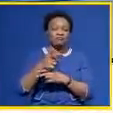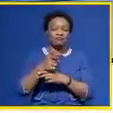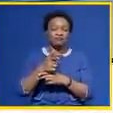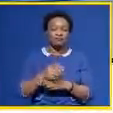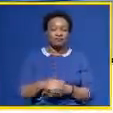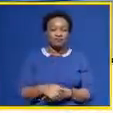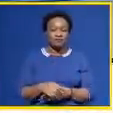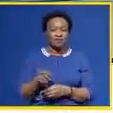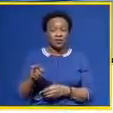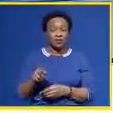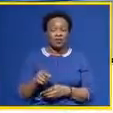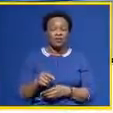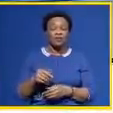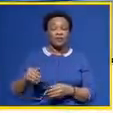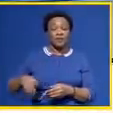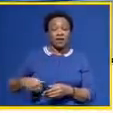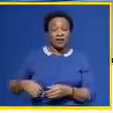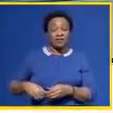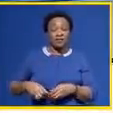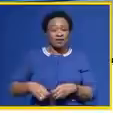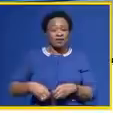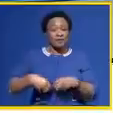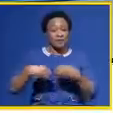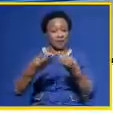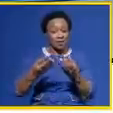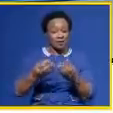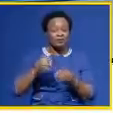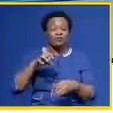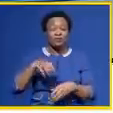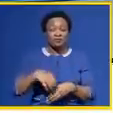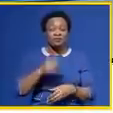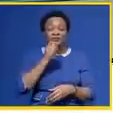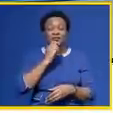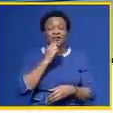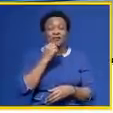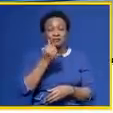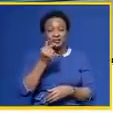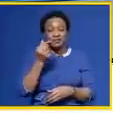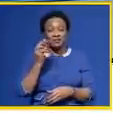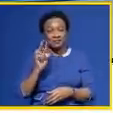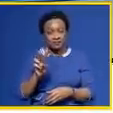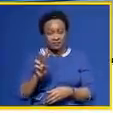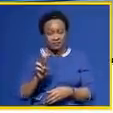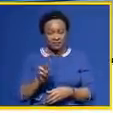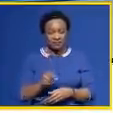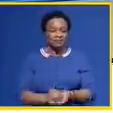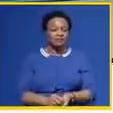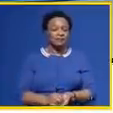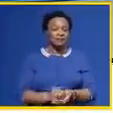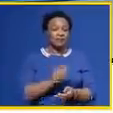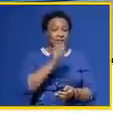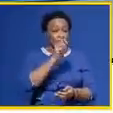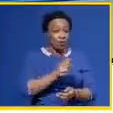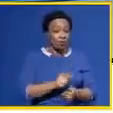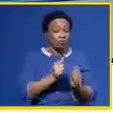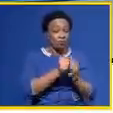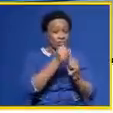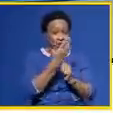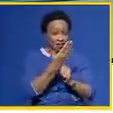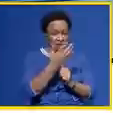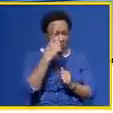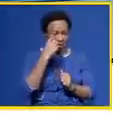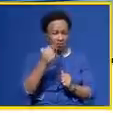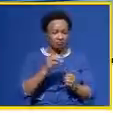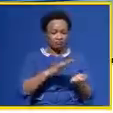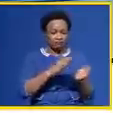Ni Shamrisho huyo, afisa mauzo na masoko wa Azam TV. Watu 15 wanaaminika kuwa wamefariki dunia